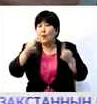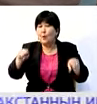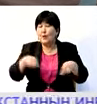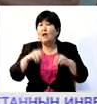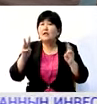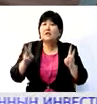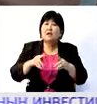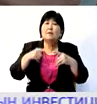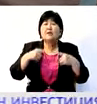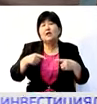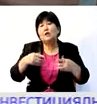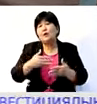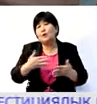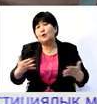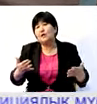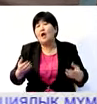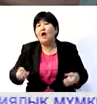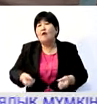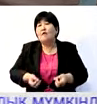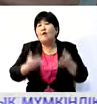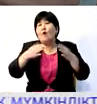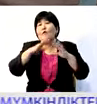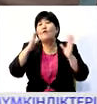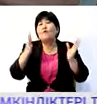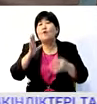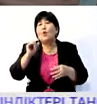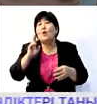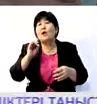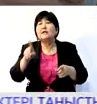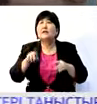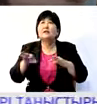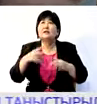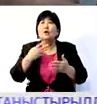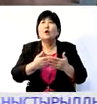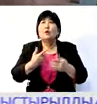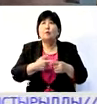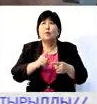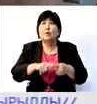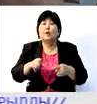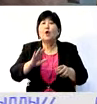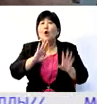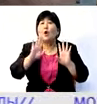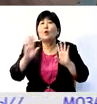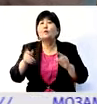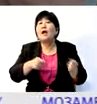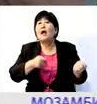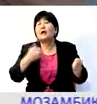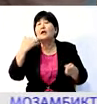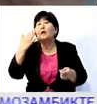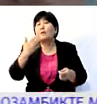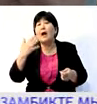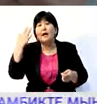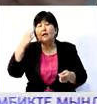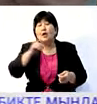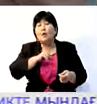пена, әртүрлі жаңағы вулкан сияқты реакциялар көрсетіліп жатыр. Бұл жаңағы көрмеге әкелген мақсатымыз біз өзіміздің